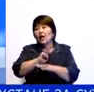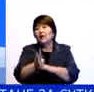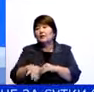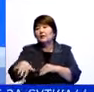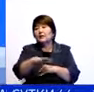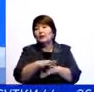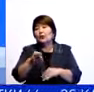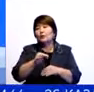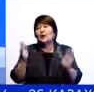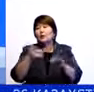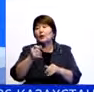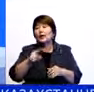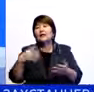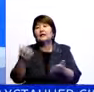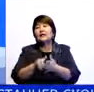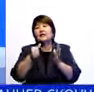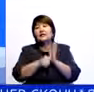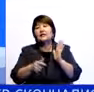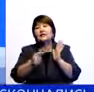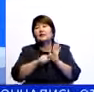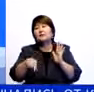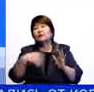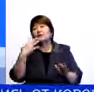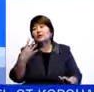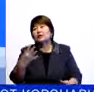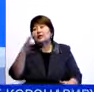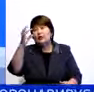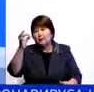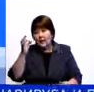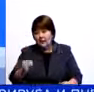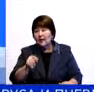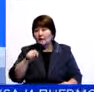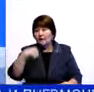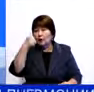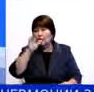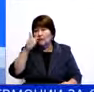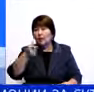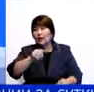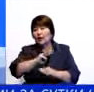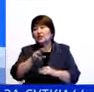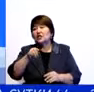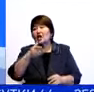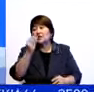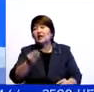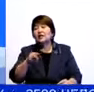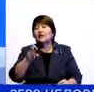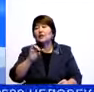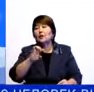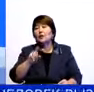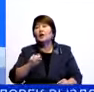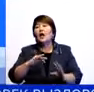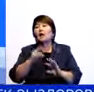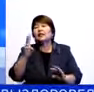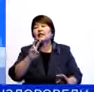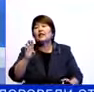области природным газом достигнет 67,4 процентов в этом году были газифицировано жилах аж 3 own or to be